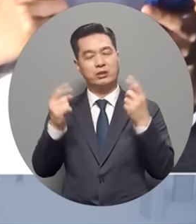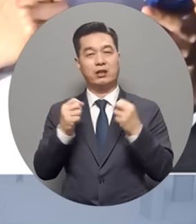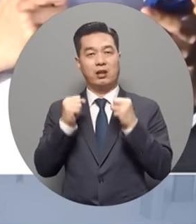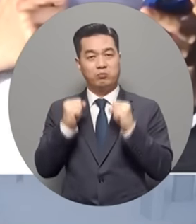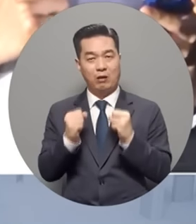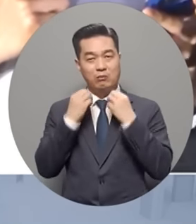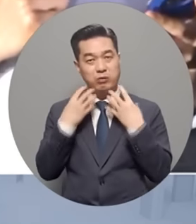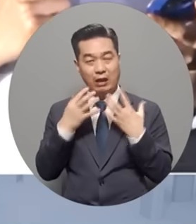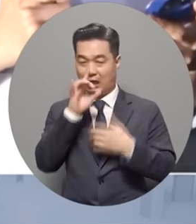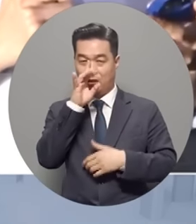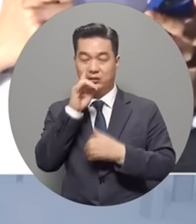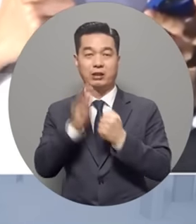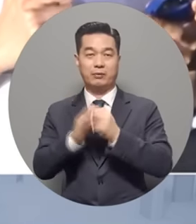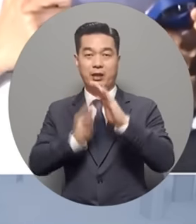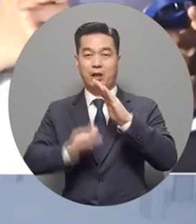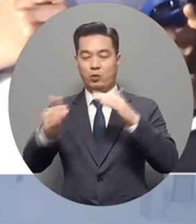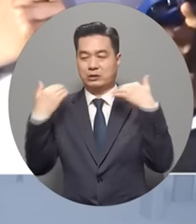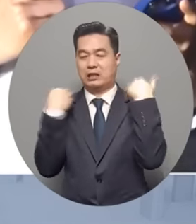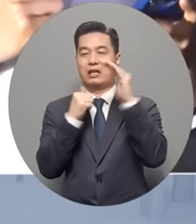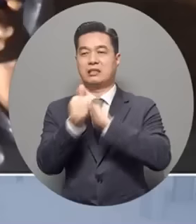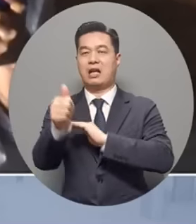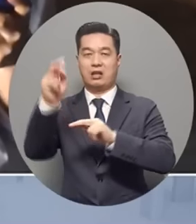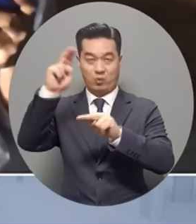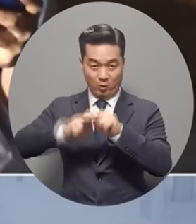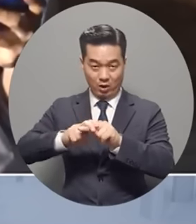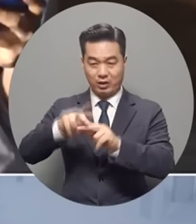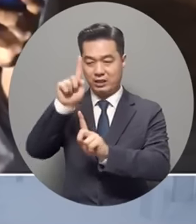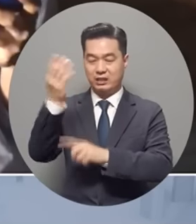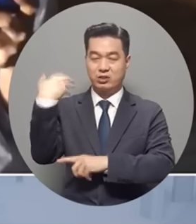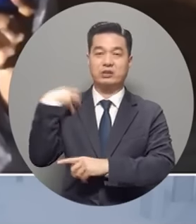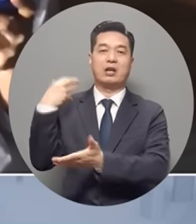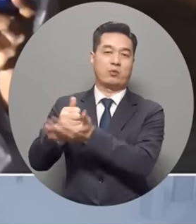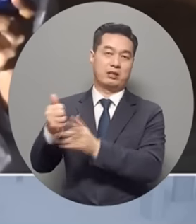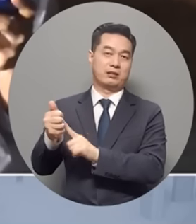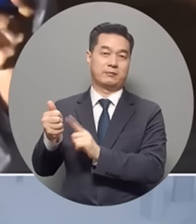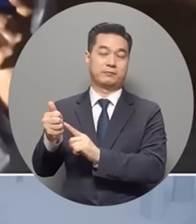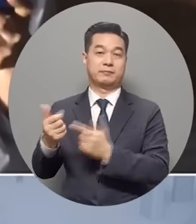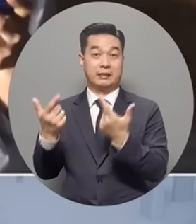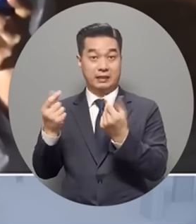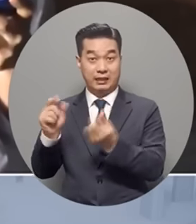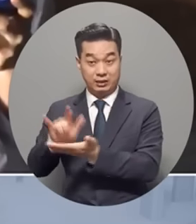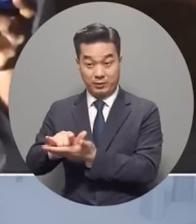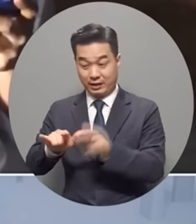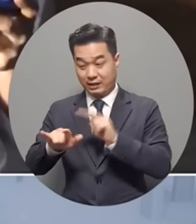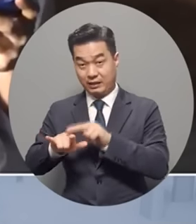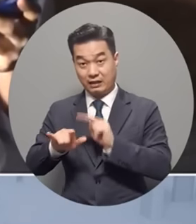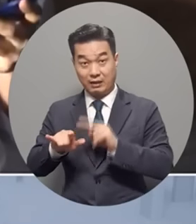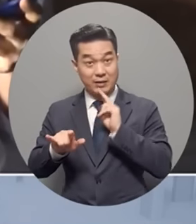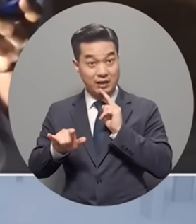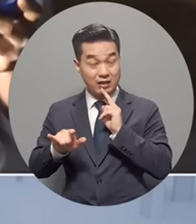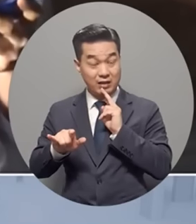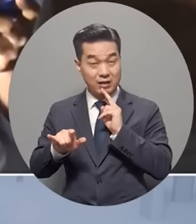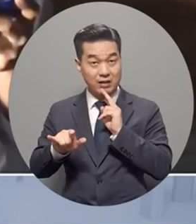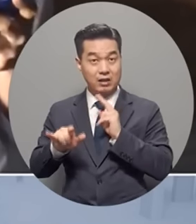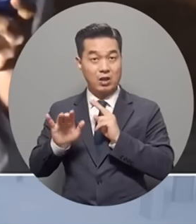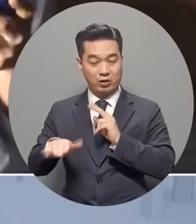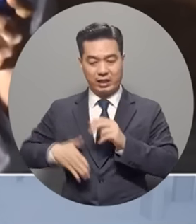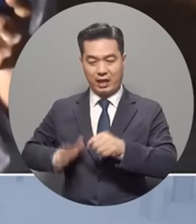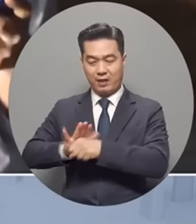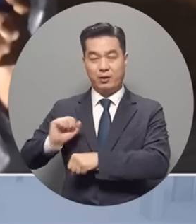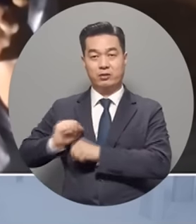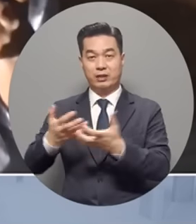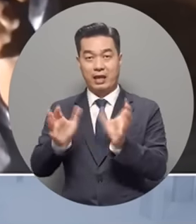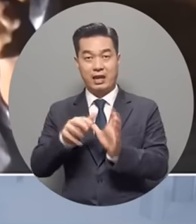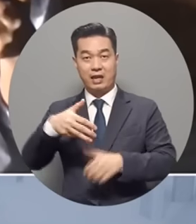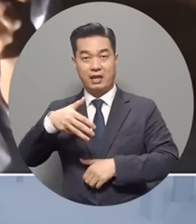전 장관이 공식 대사로 부임한 겁니다. 자, 윤 기자가 같은 비행기를 타고 간 걸로 아는데 이 전 장관에게 해병대 최상병